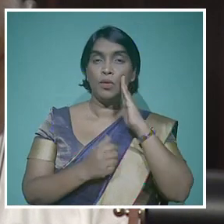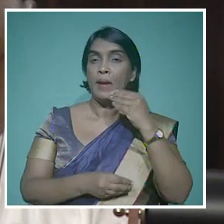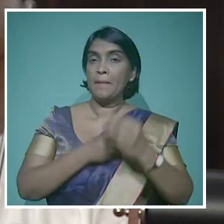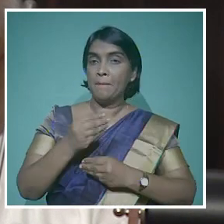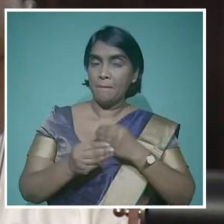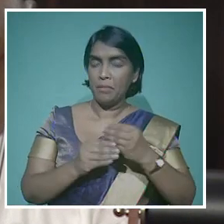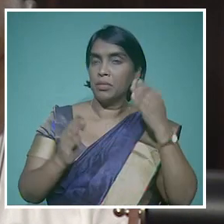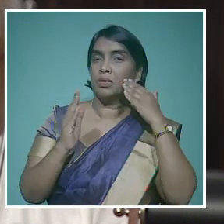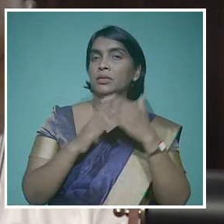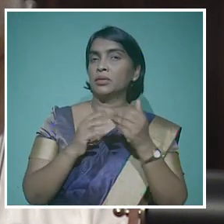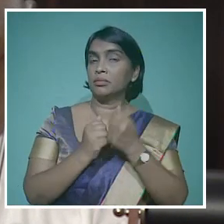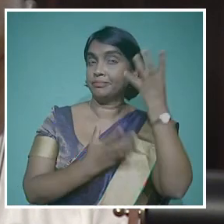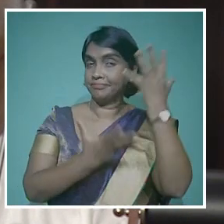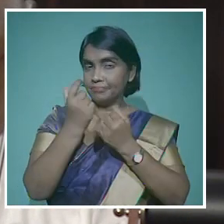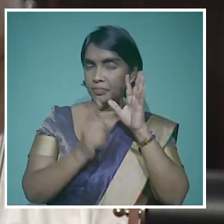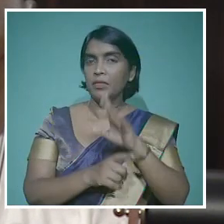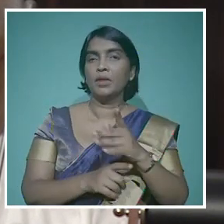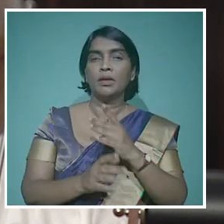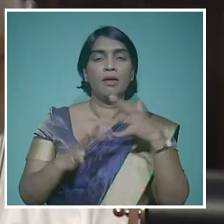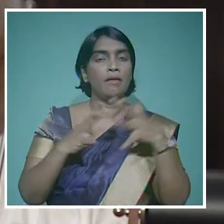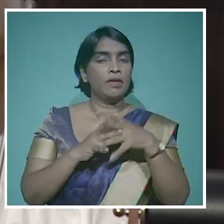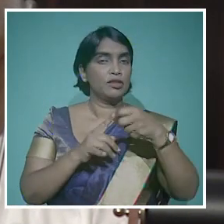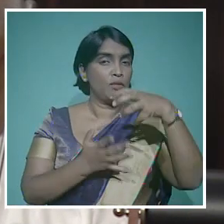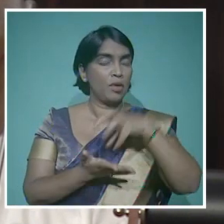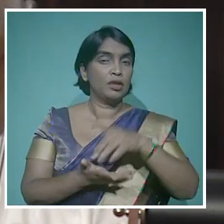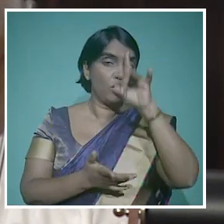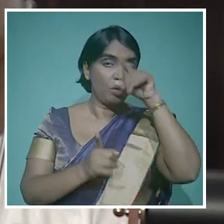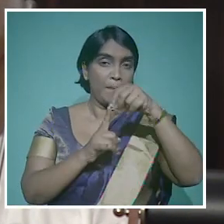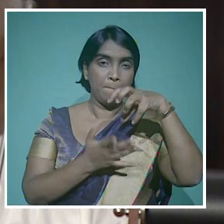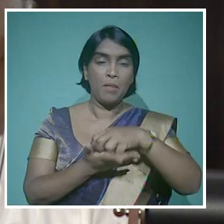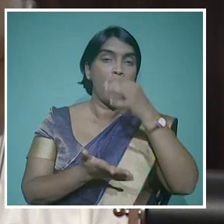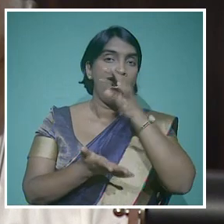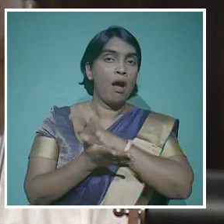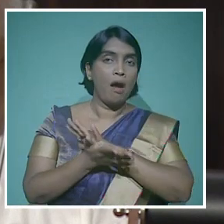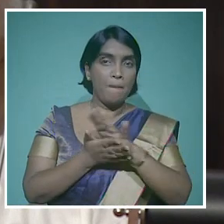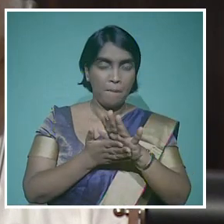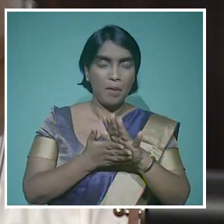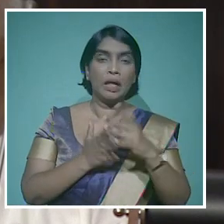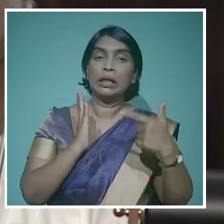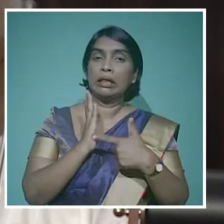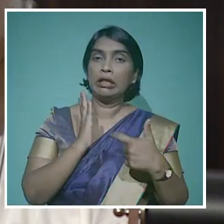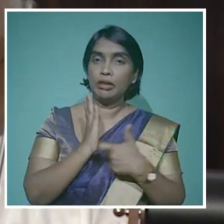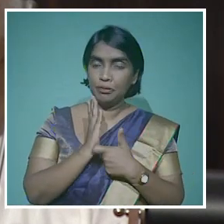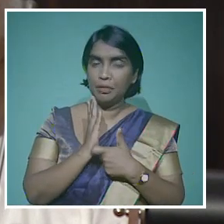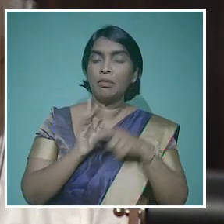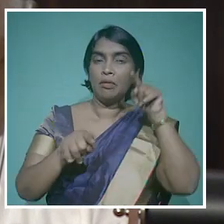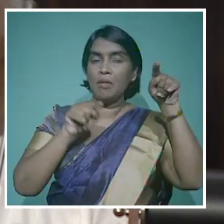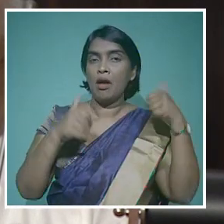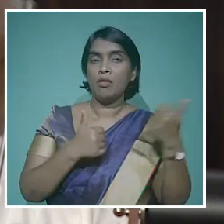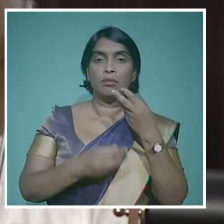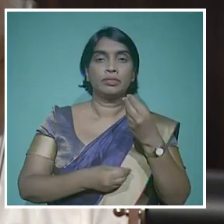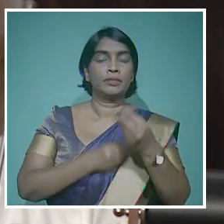ආයෝජන ආකර්ෂණයකට ගැනීම සඳහා බස්නාහිර පළාත, වයඹ පළාත, හම්බන්තොට සහ තිරුකුණාමලයේ ආශ්‍රිතව නව